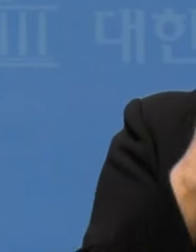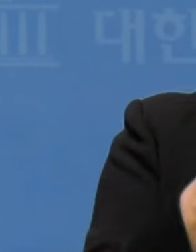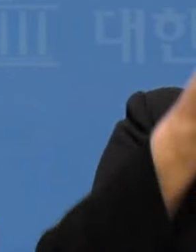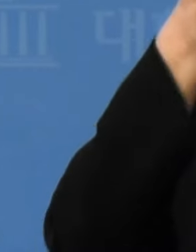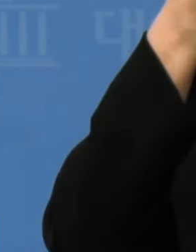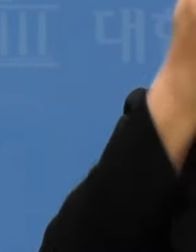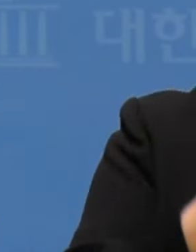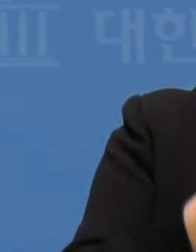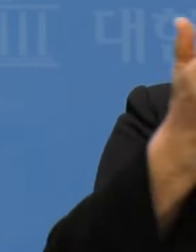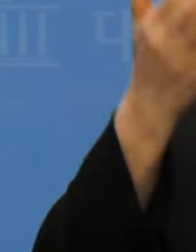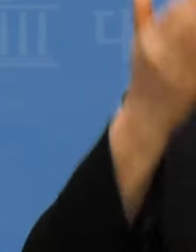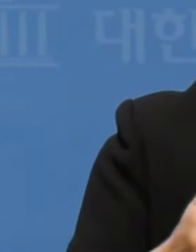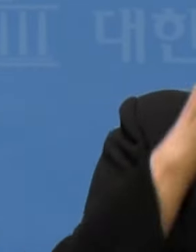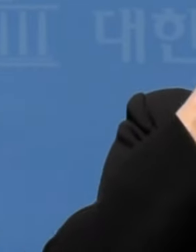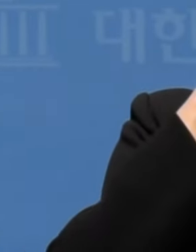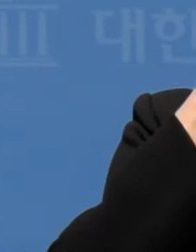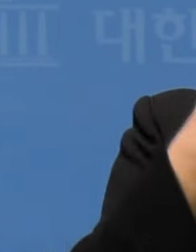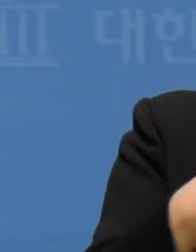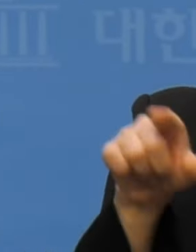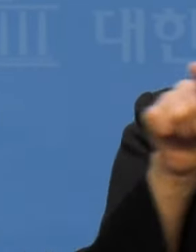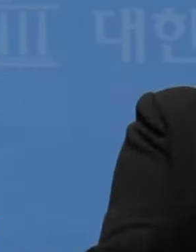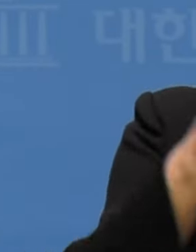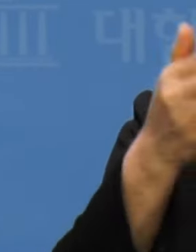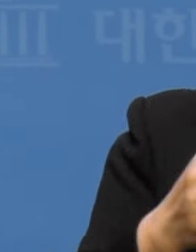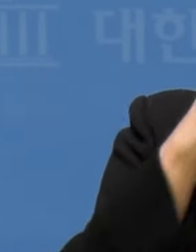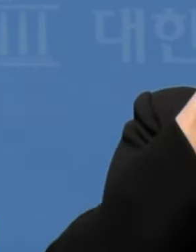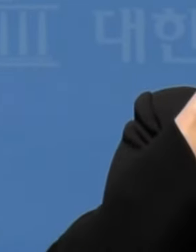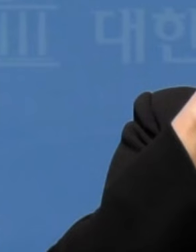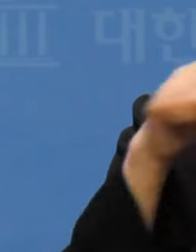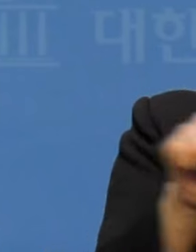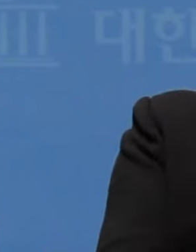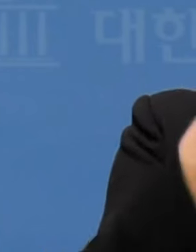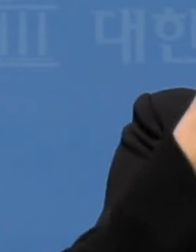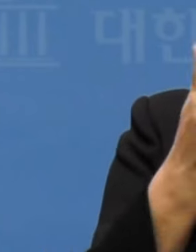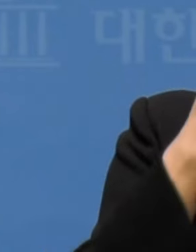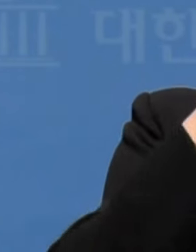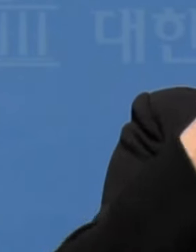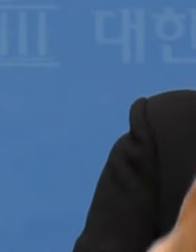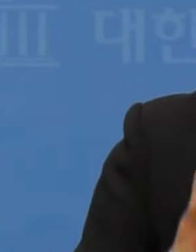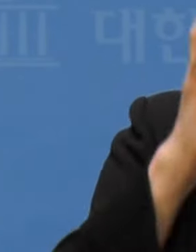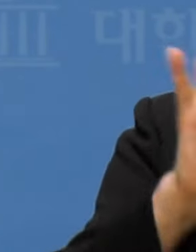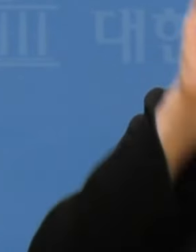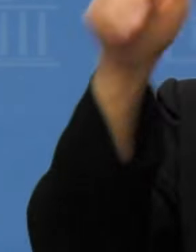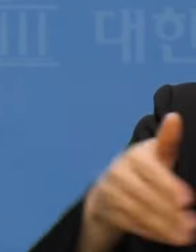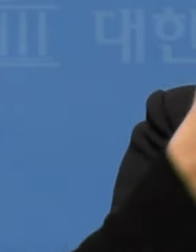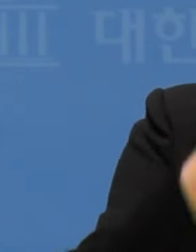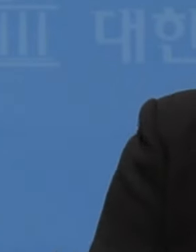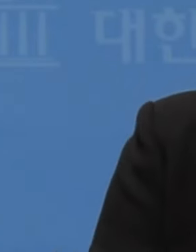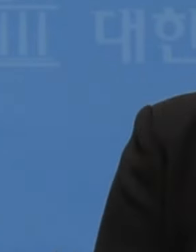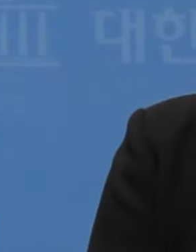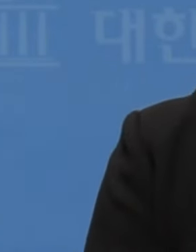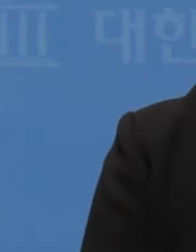기술 공유도 받을 수 없는, 신용할 수 없는, 믿을 수 없는 국가로 전락하게 되는